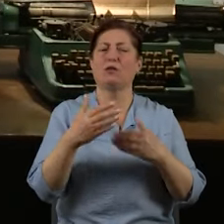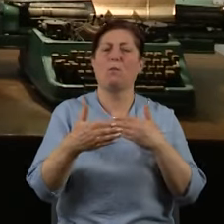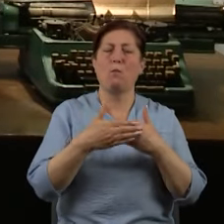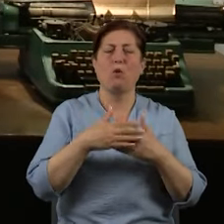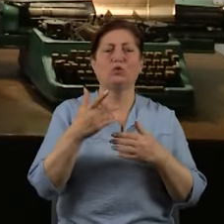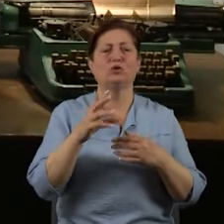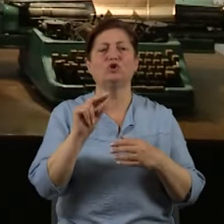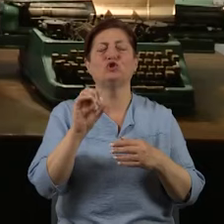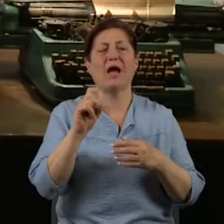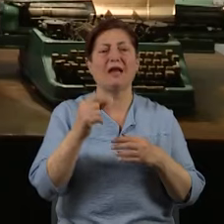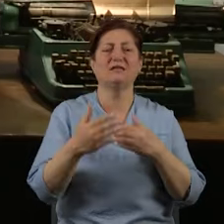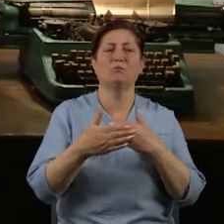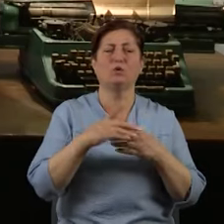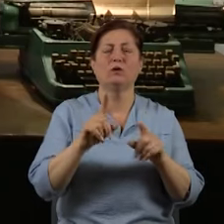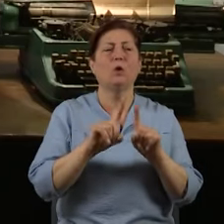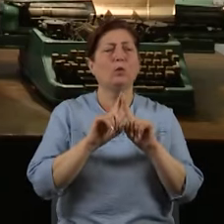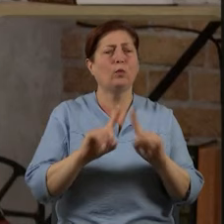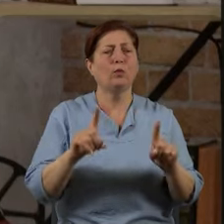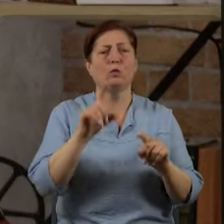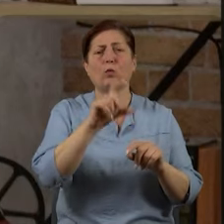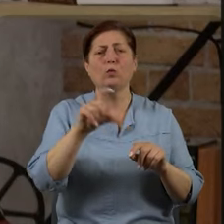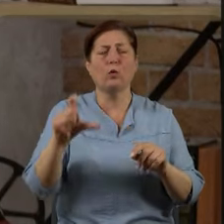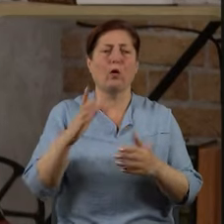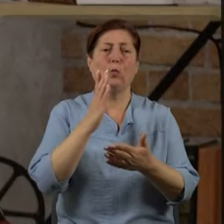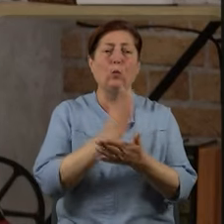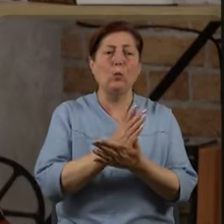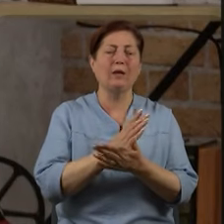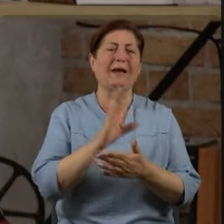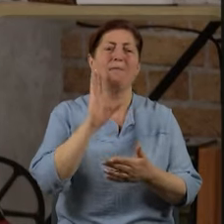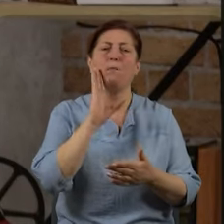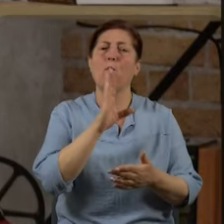ու Չարենցի մոտ, դες յուրաքանչյուրը ունի մոր